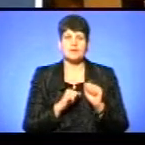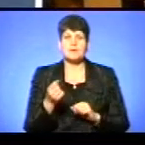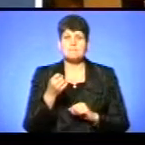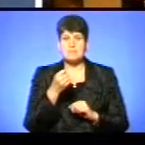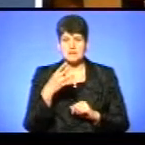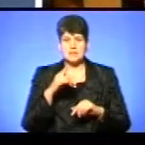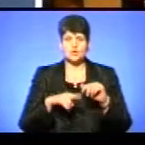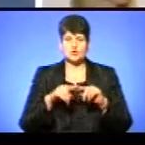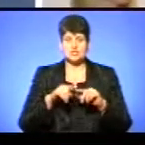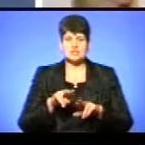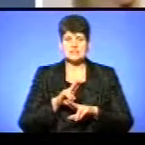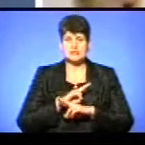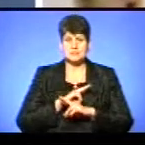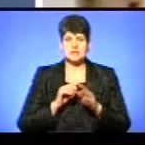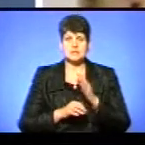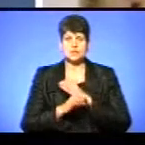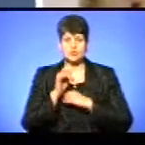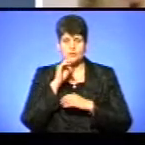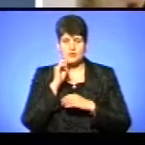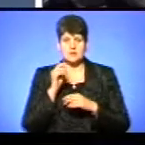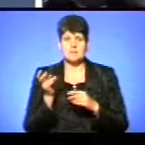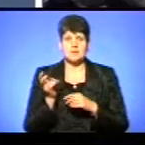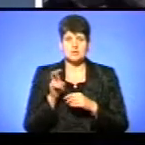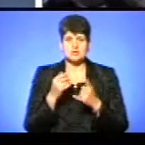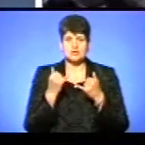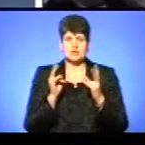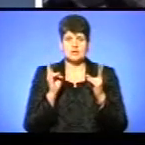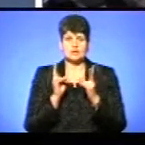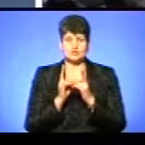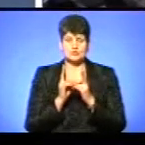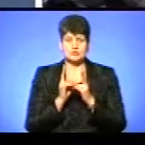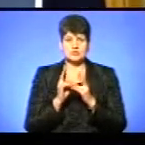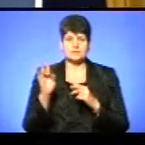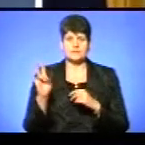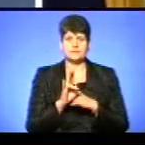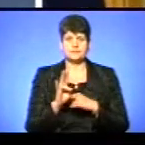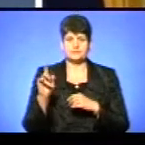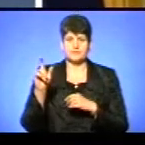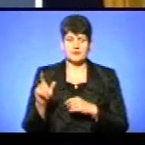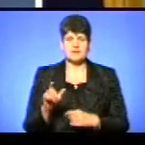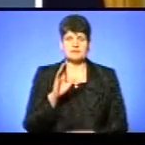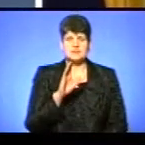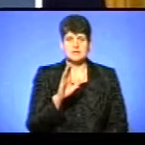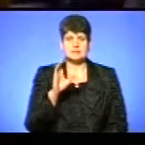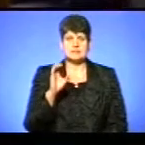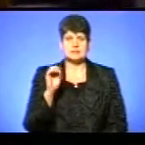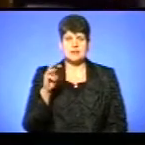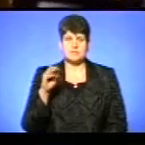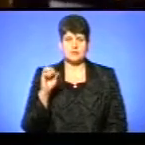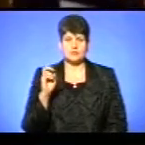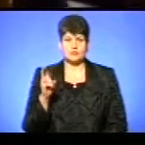15 родичів загиблих на сході України бійців прийшли сьогодні на зустріч з архієпископом і митрополитом Василієм Семенюком.